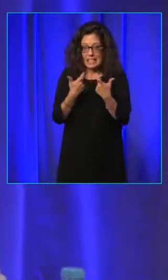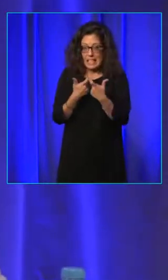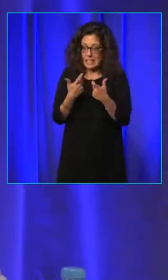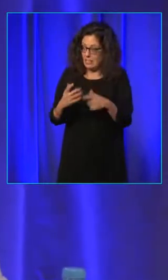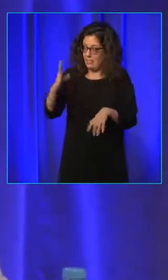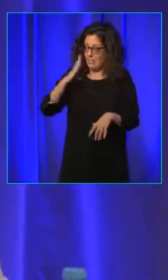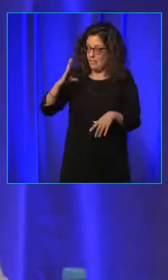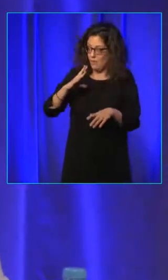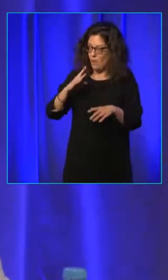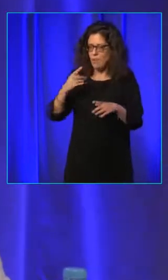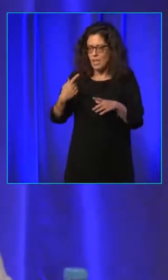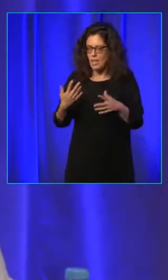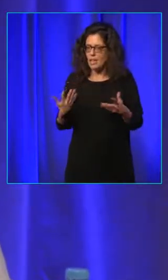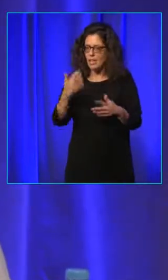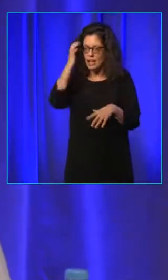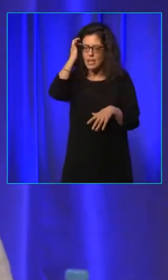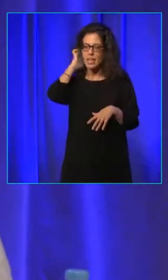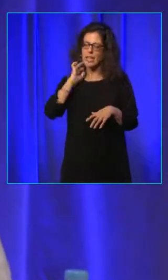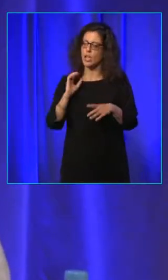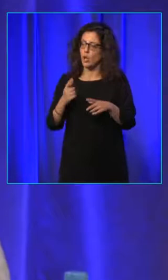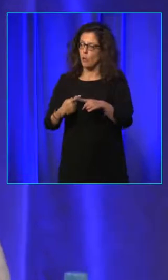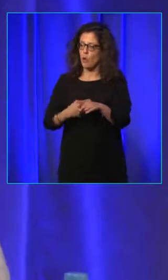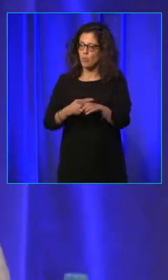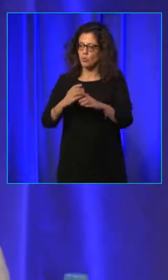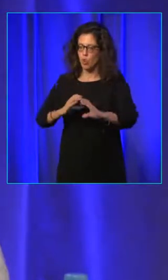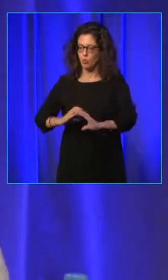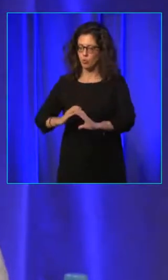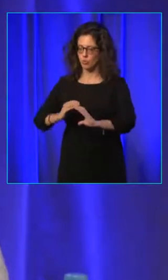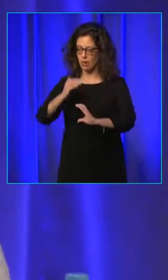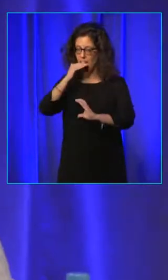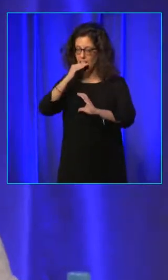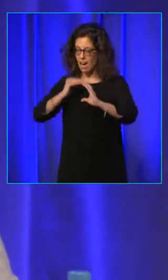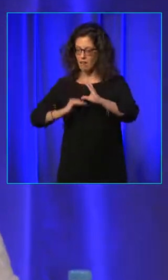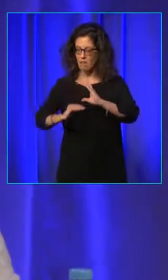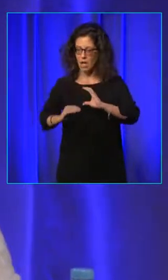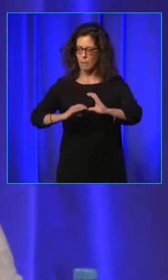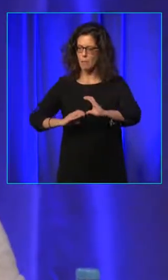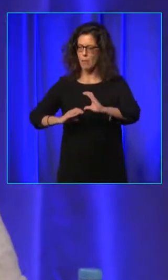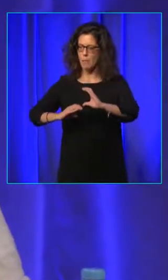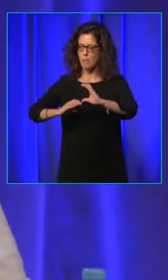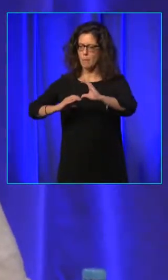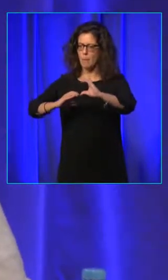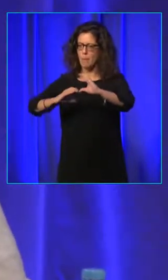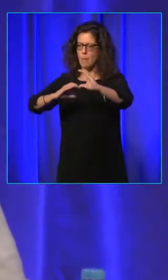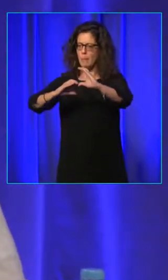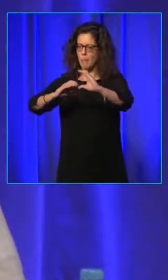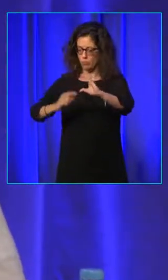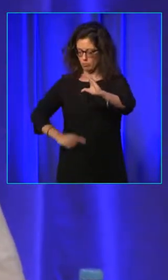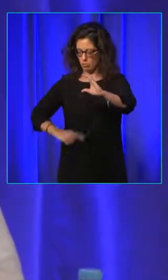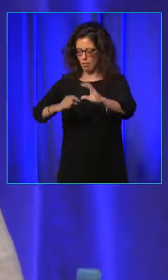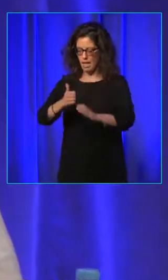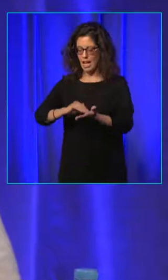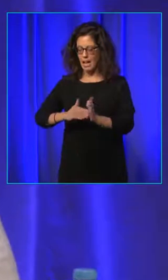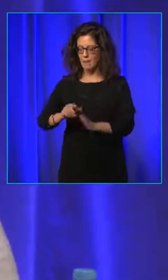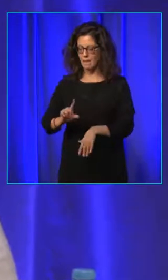montant progressivement la hauteur de la poutre jusqu'à arriver à 1,20 m. Donc, elle a commencé. Puis, à un moment, elle arrive là, elle a